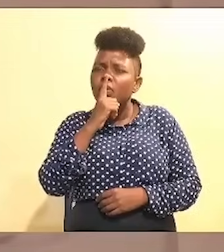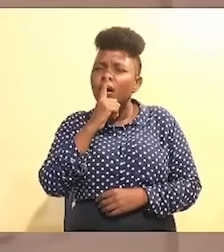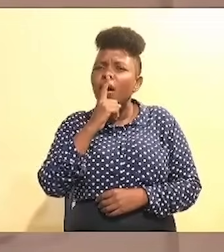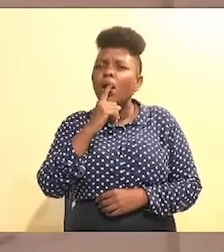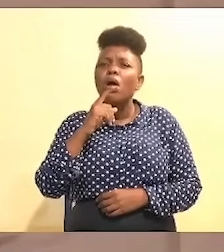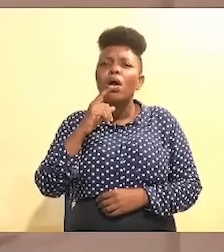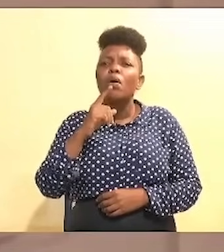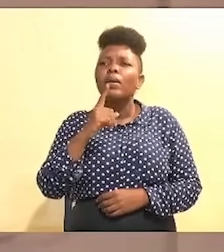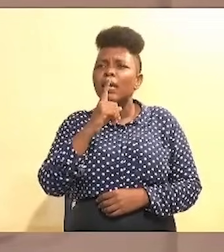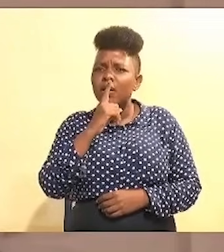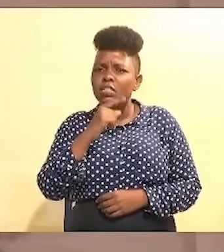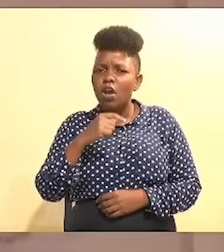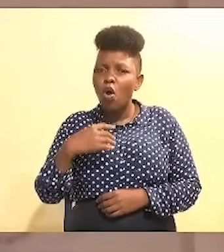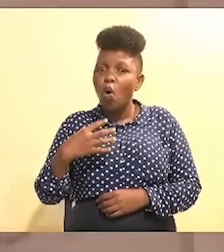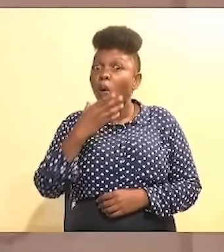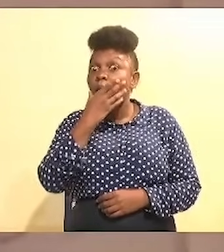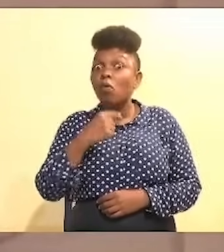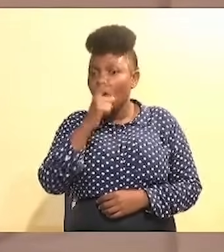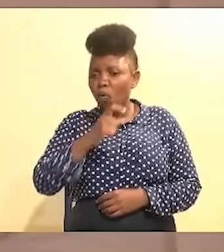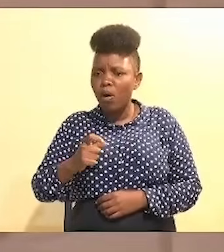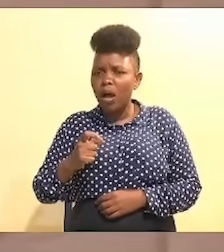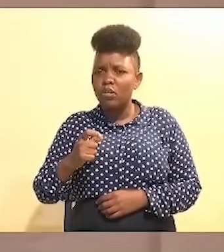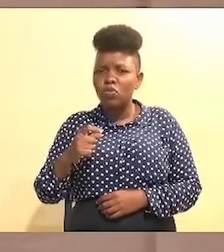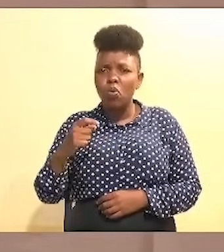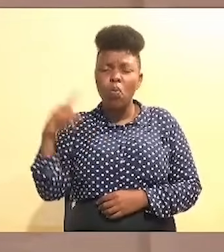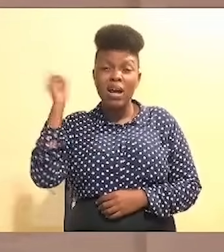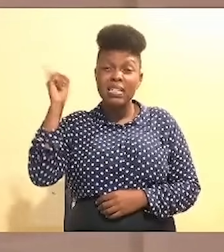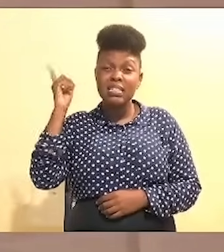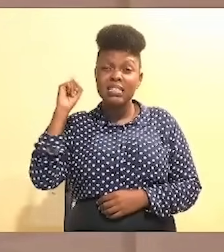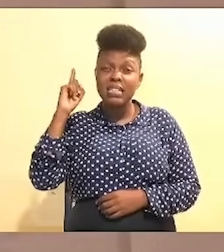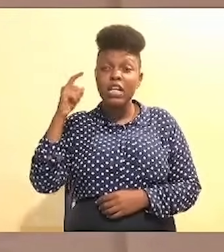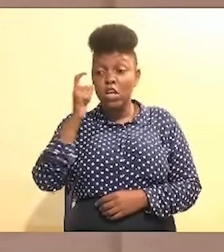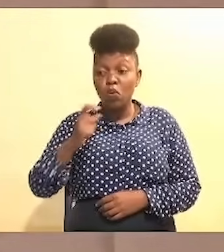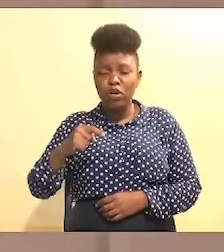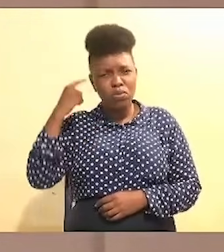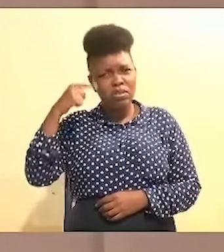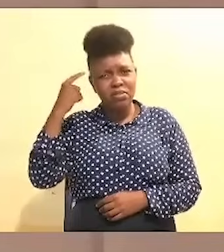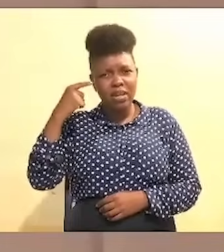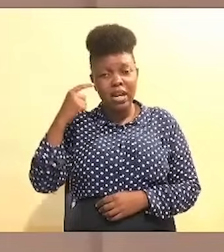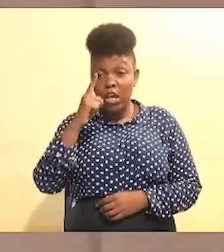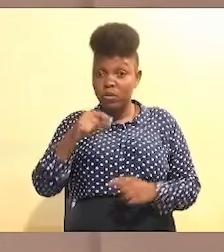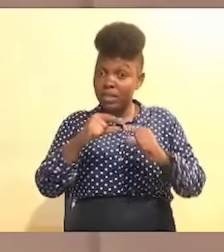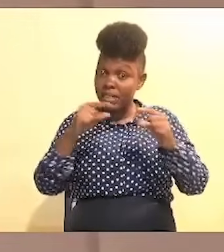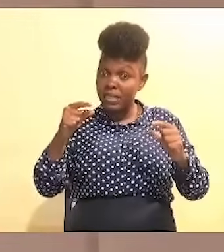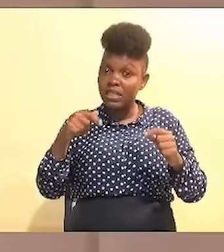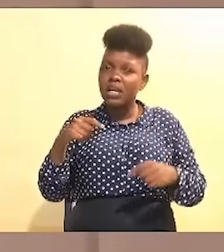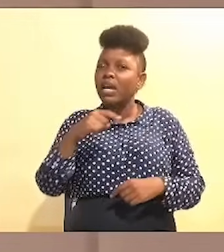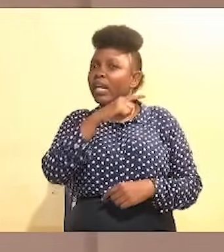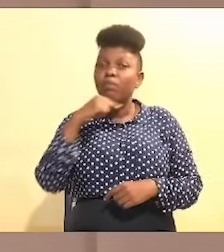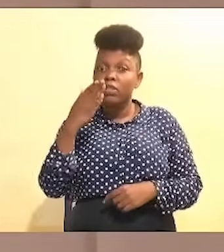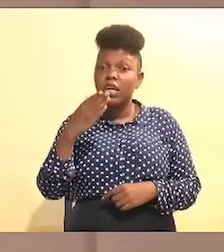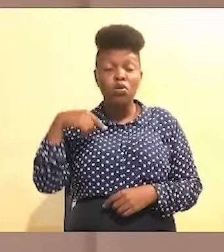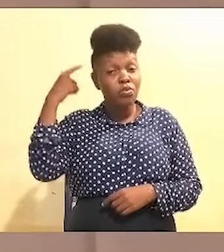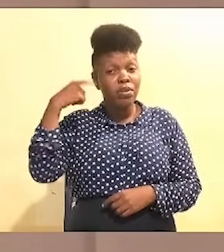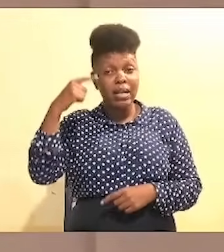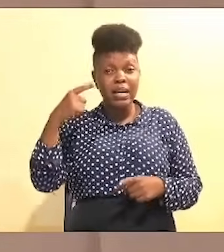watu wa kutafakari. Hiyo sentensi inamtosha yeye kwenda kufikiria mara 100 mpaka ameniambia kuna